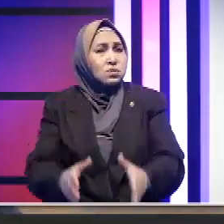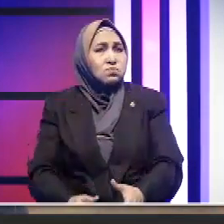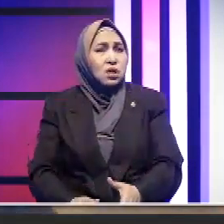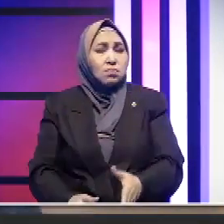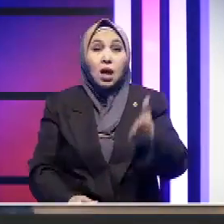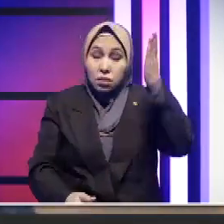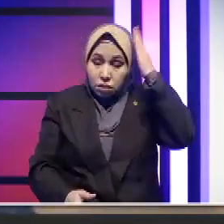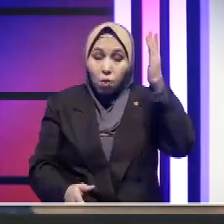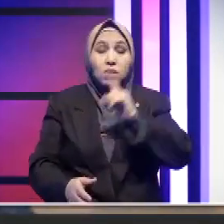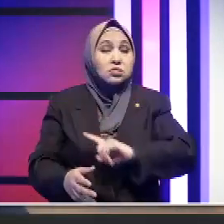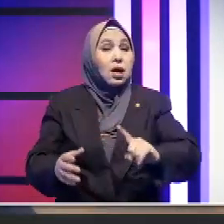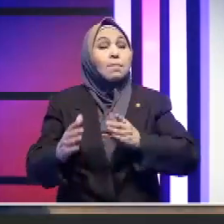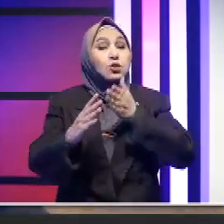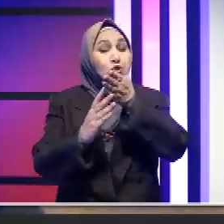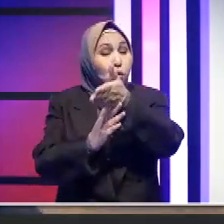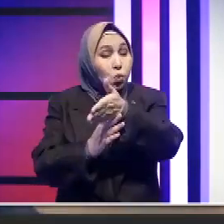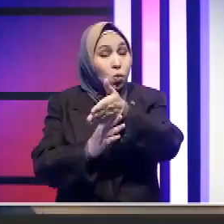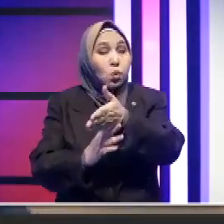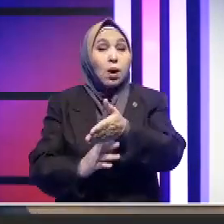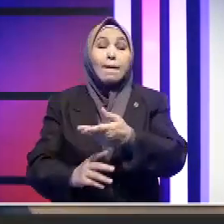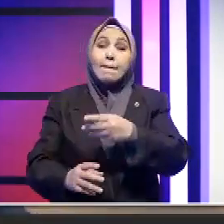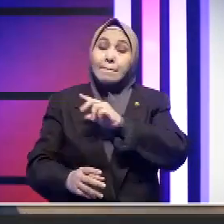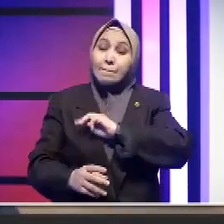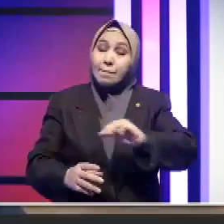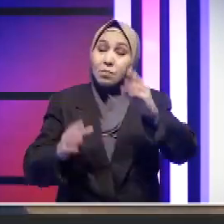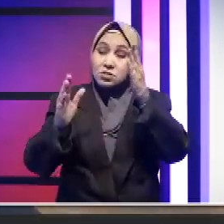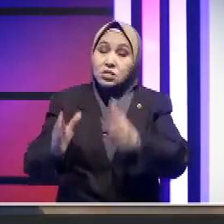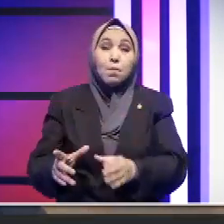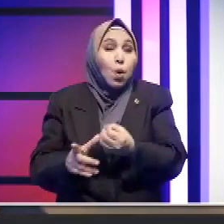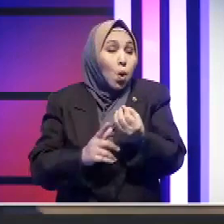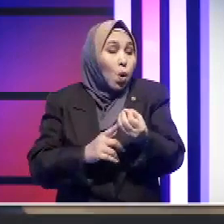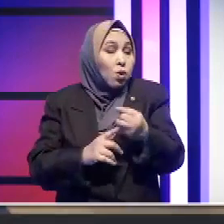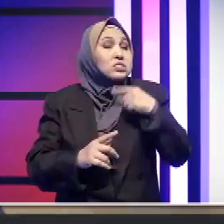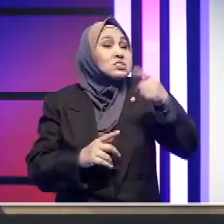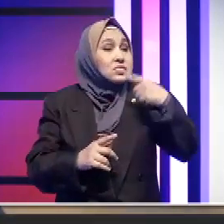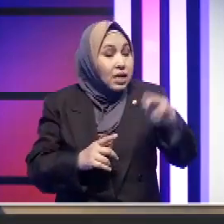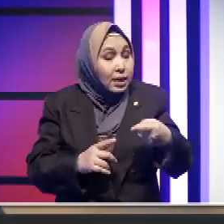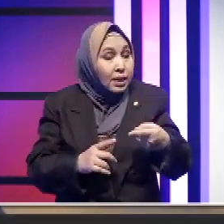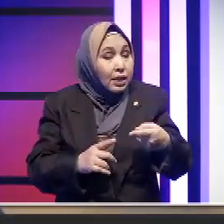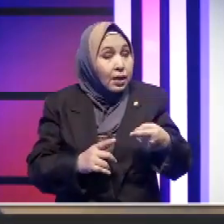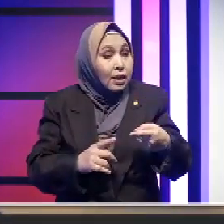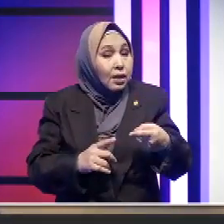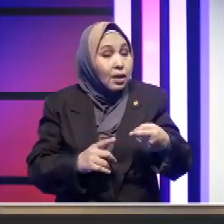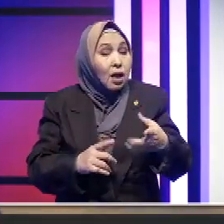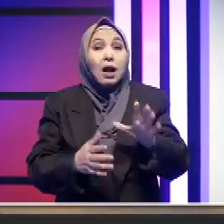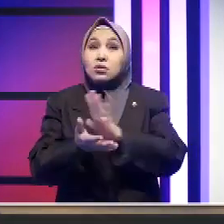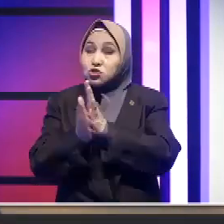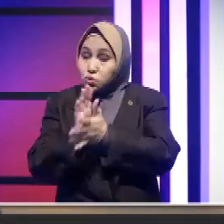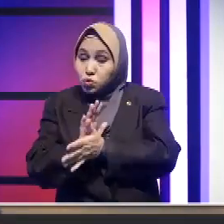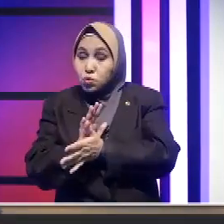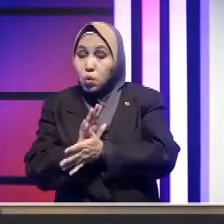seru muslim wastro there they work day i di